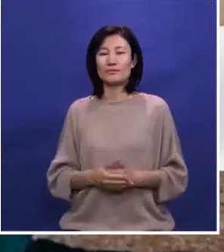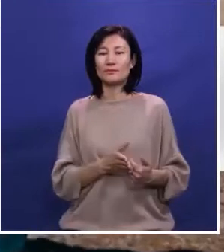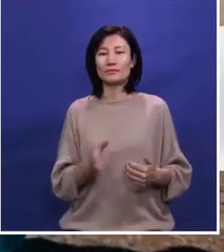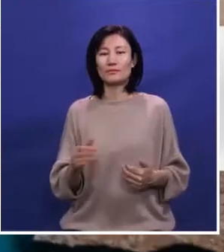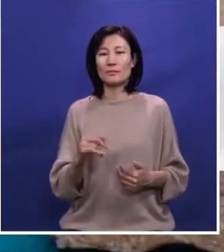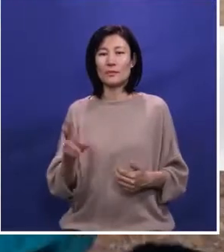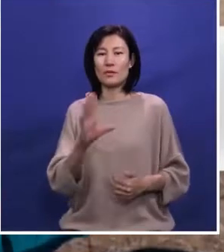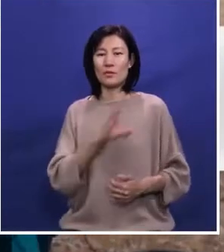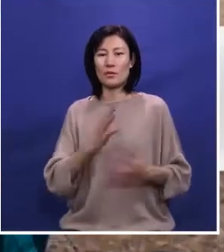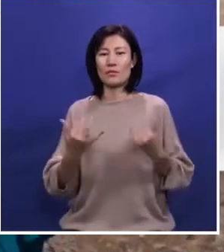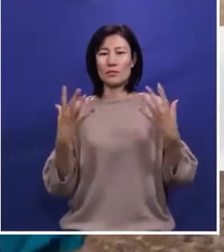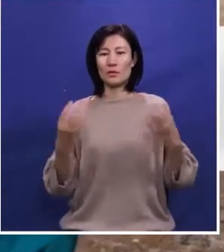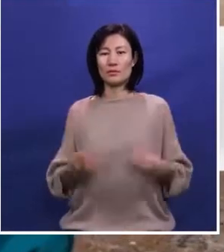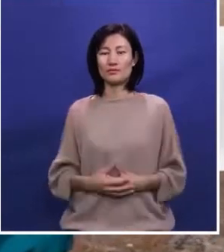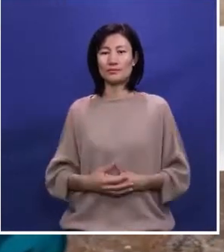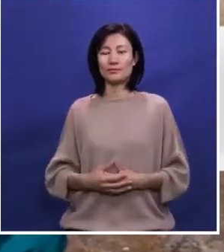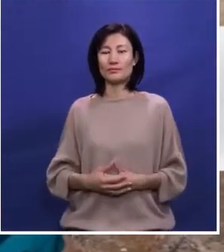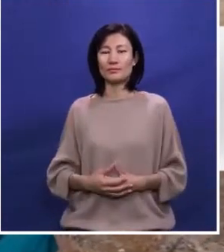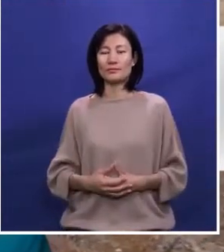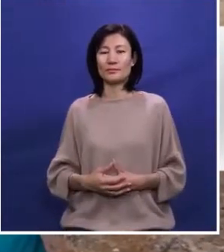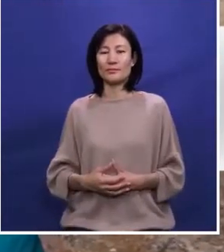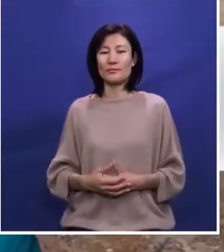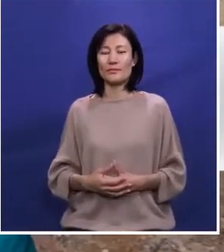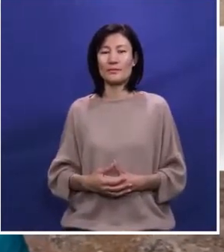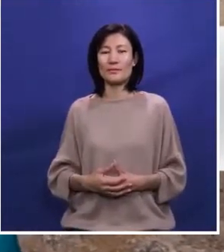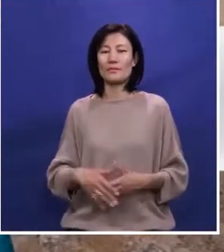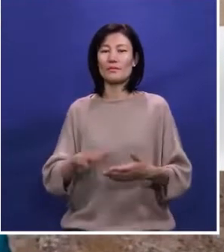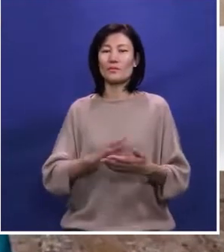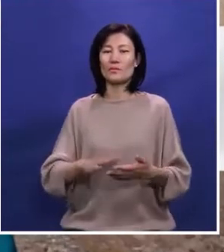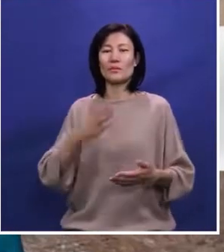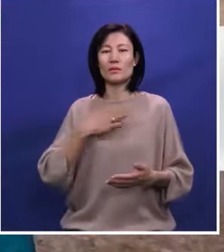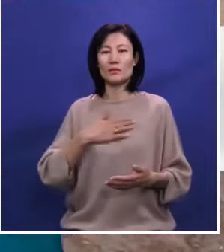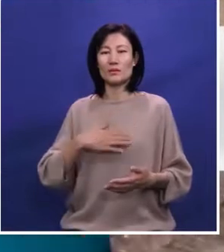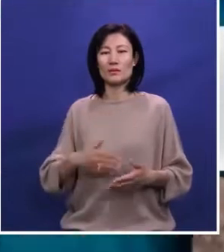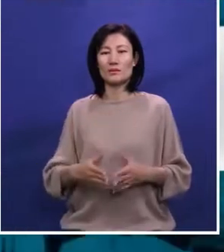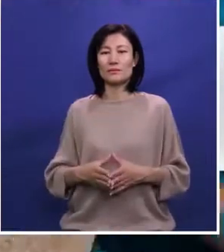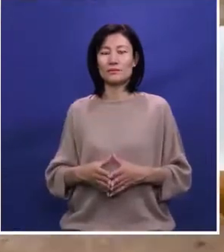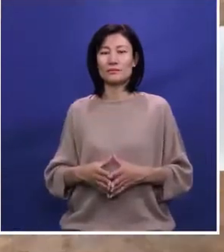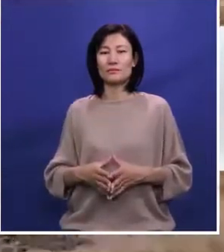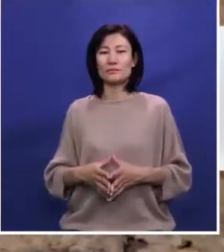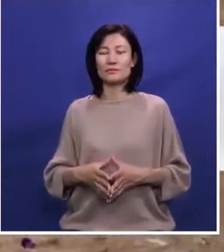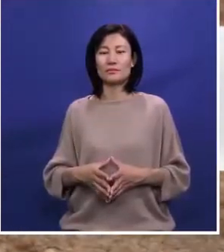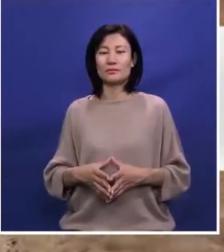балықта болатын, бірақ бүгінгі кезеңде өкінішті тып-тыныш ұйқыда жатыр.